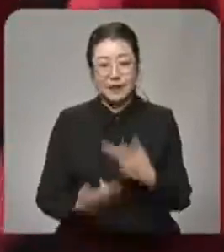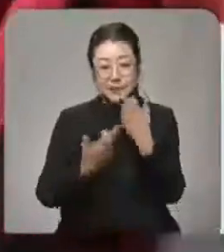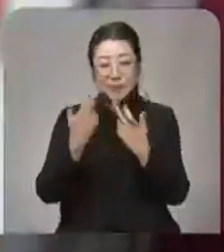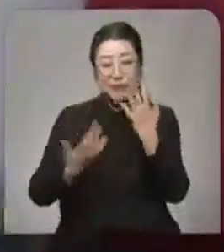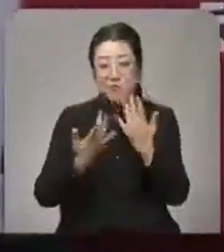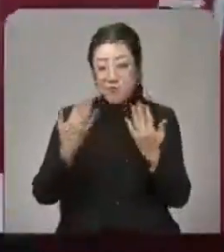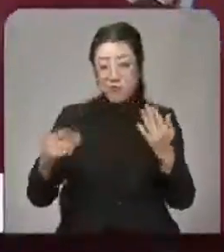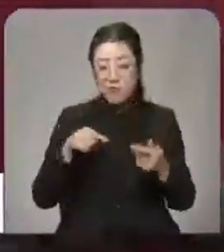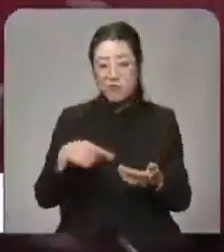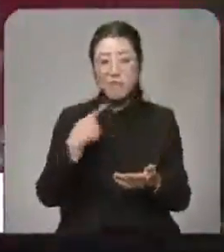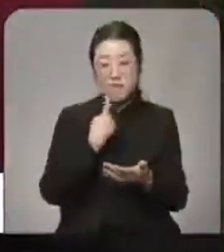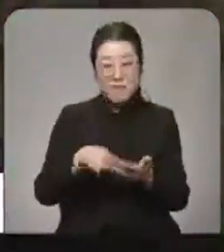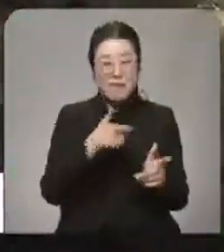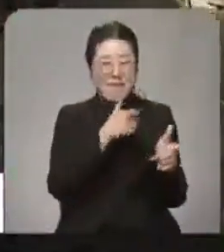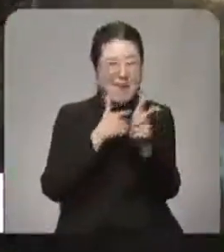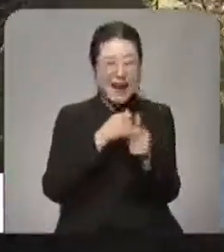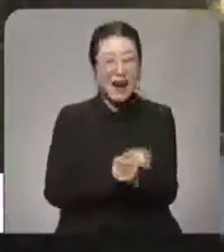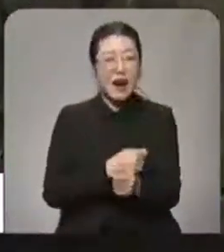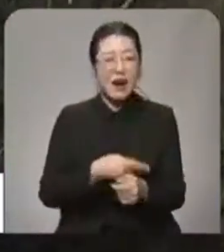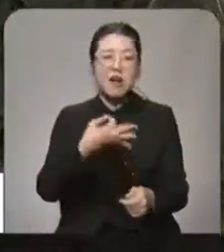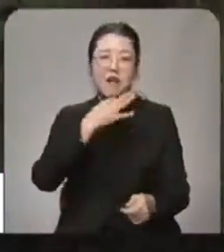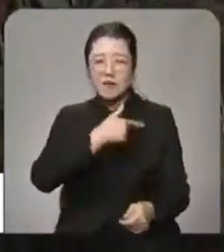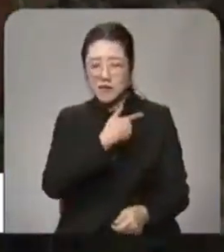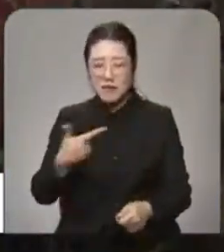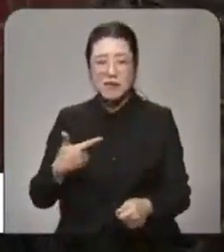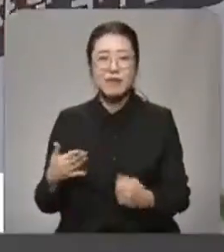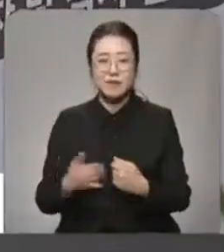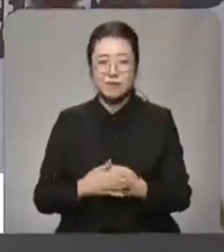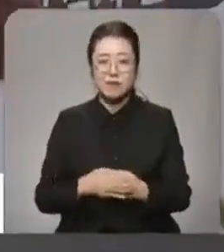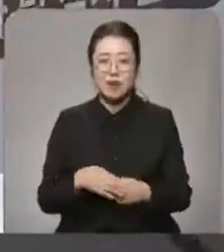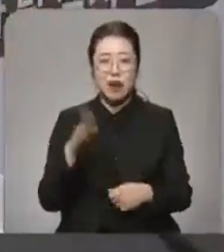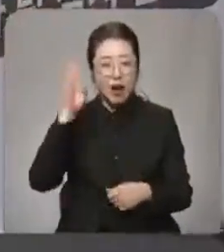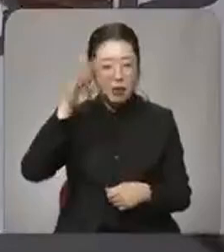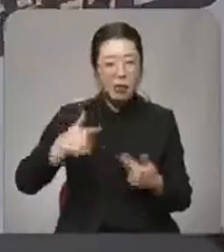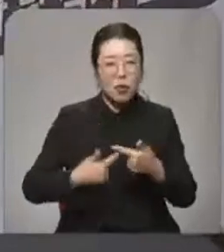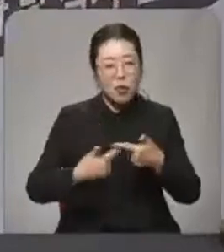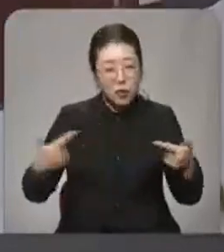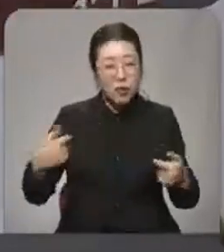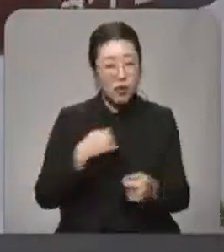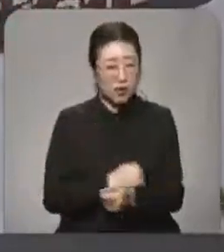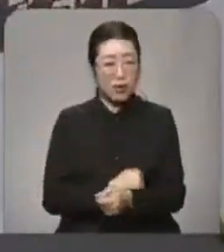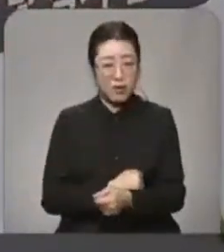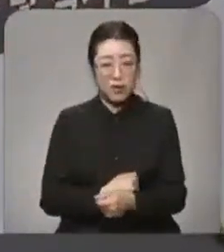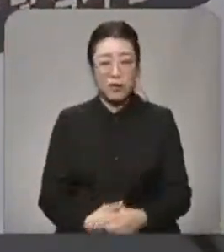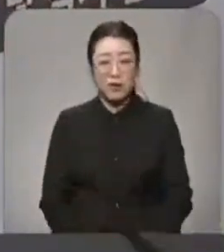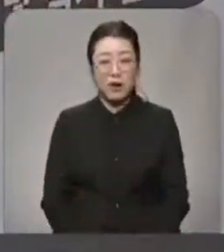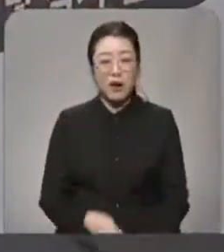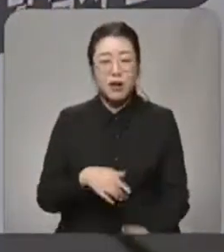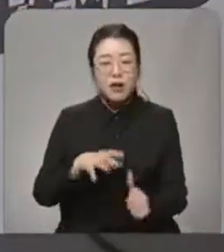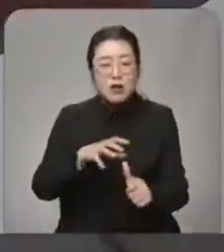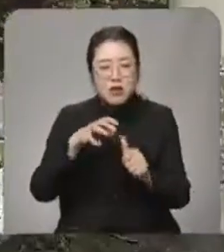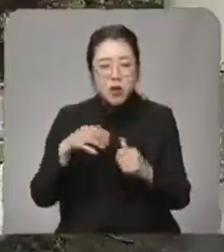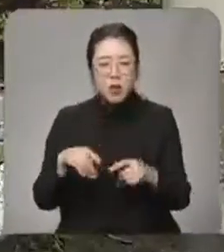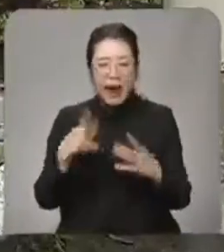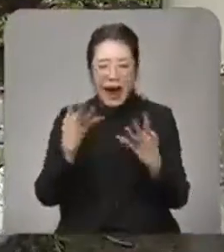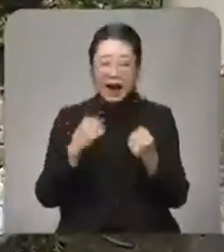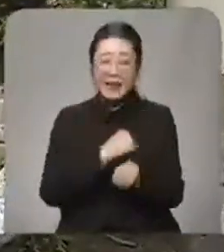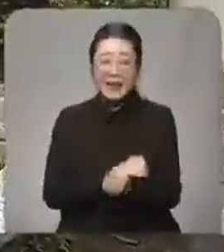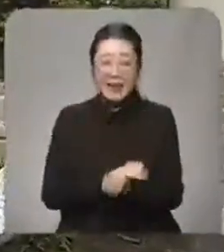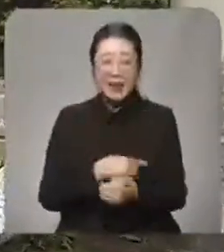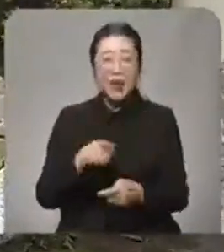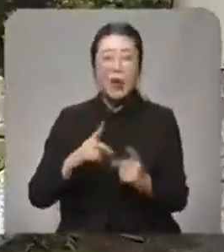화재 초동 진압에 있어 큰 역할을 하는 비상소화장치가 앞으로 확충되는 만큼 활용도를